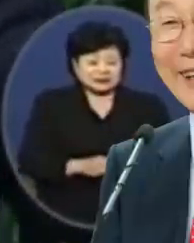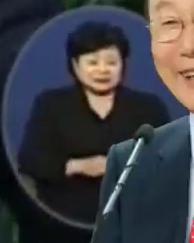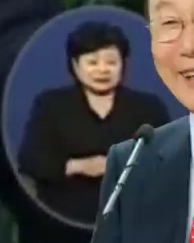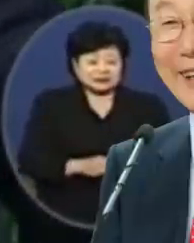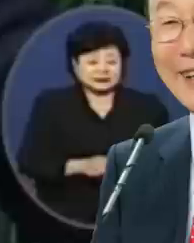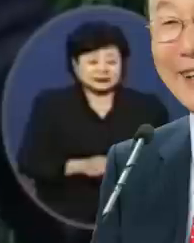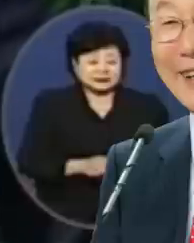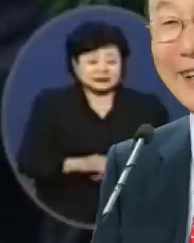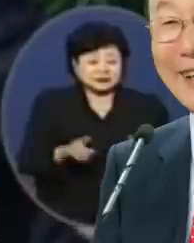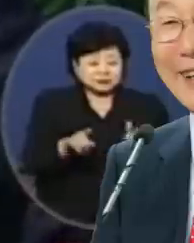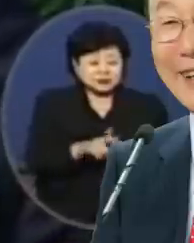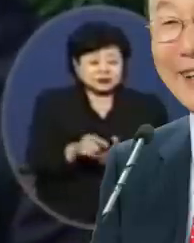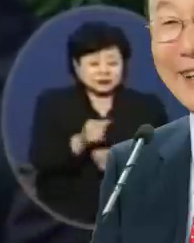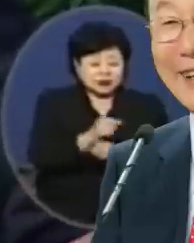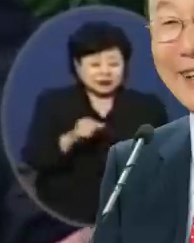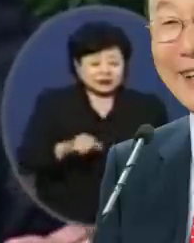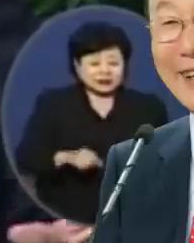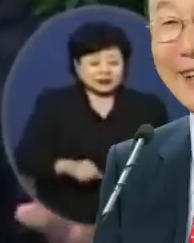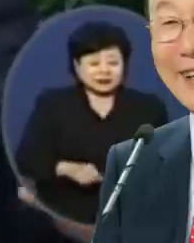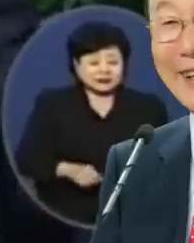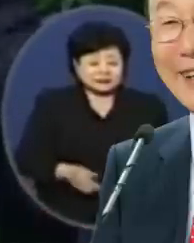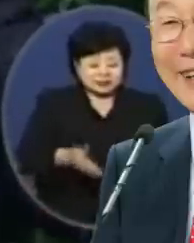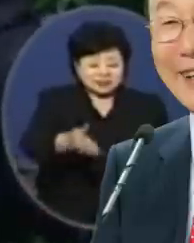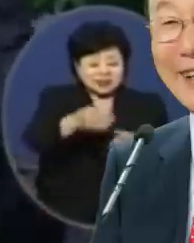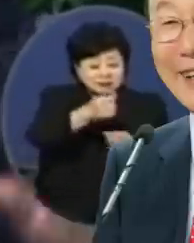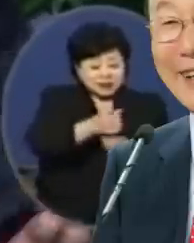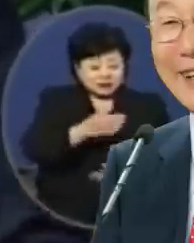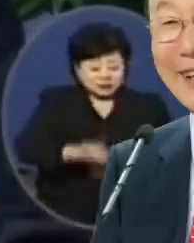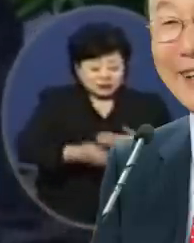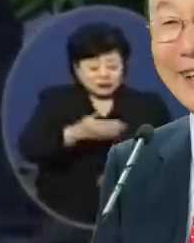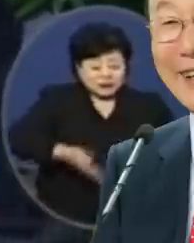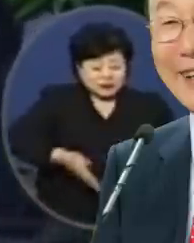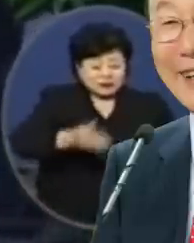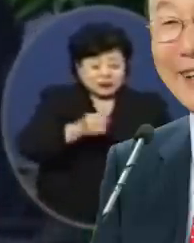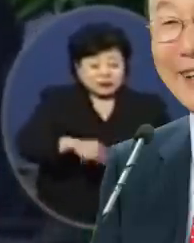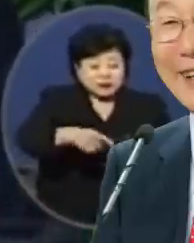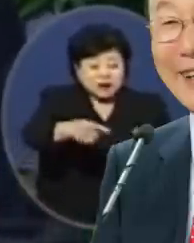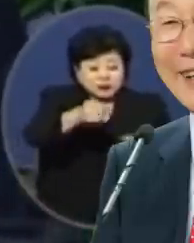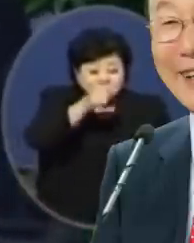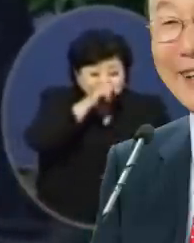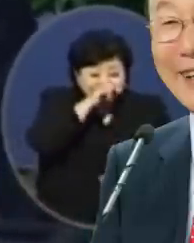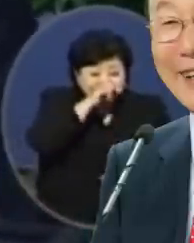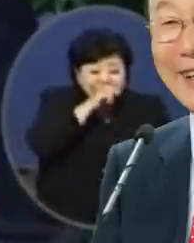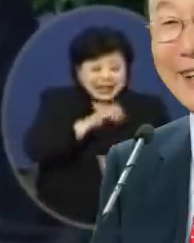고속도로 지나가듯이 길을 만들어서 들어가게 하면 좋겠는데